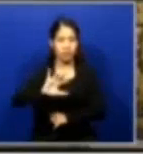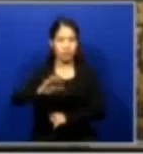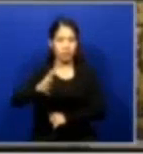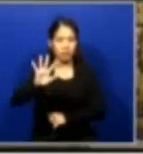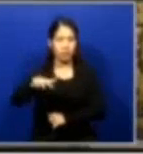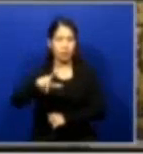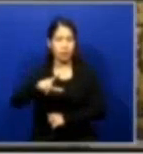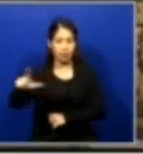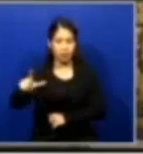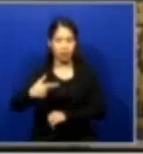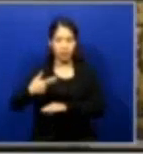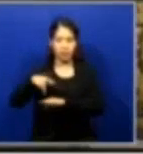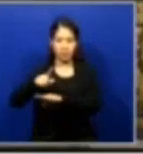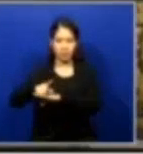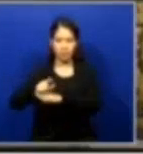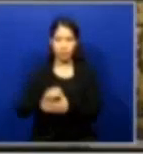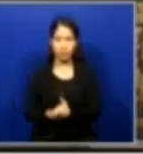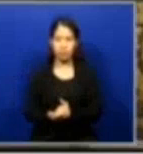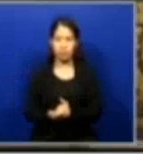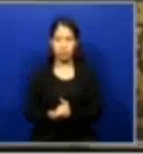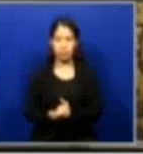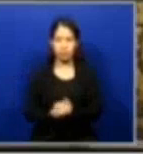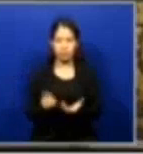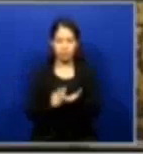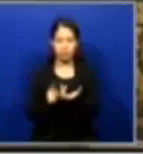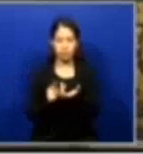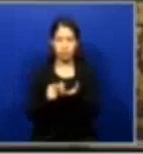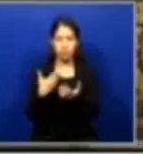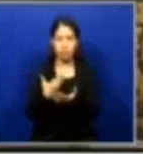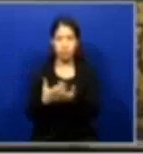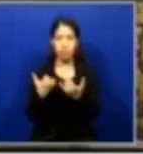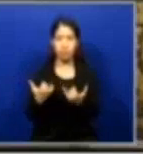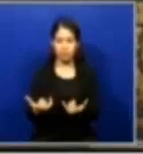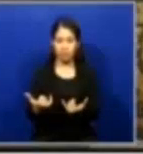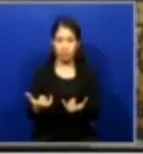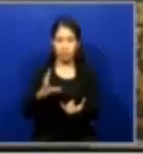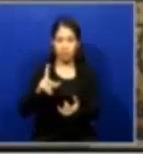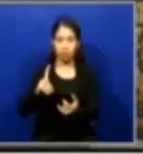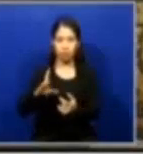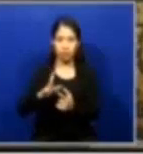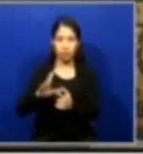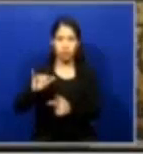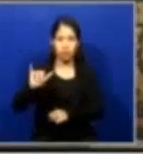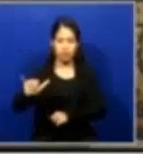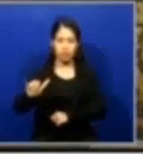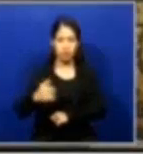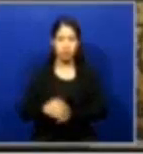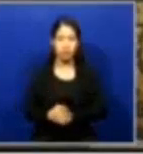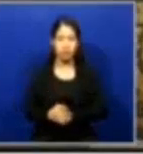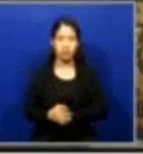555,000 ล้านท่านประธานครับในจำนวนนี้เขาให้ชดเชยกับประชาชนเกษตรกรและผู้ประกอบ